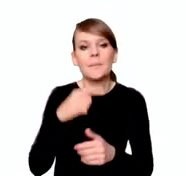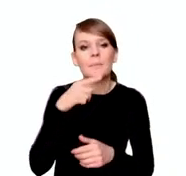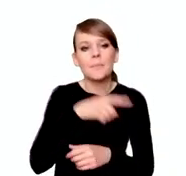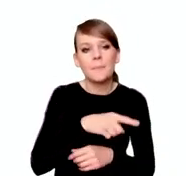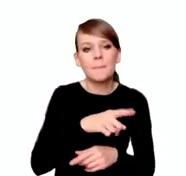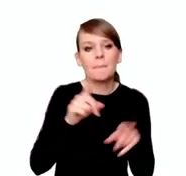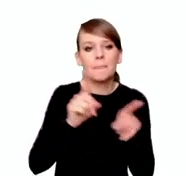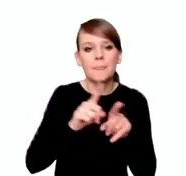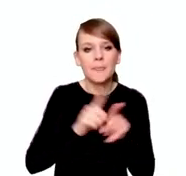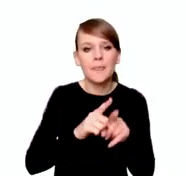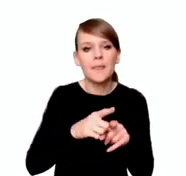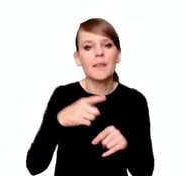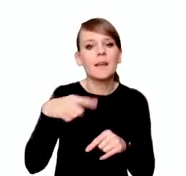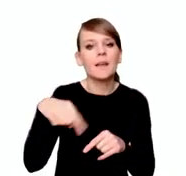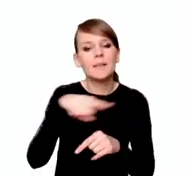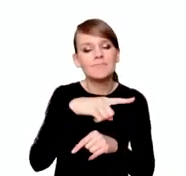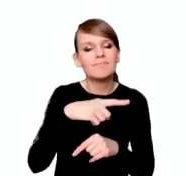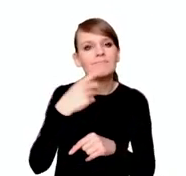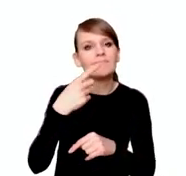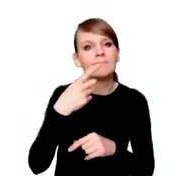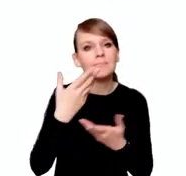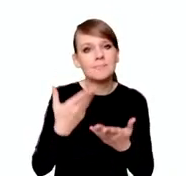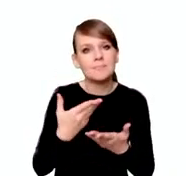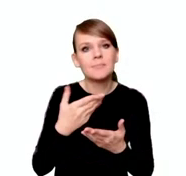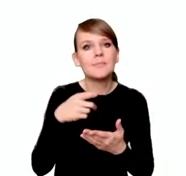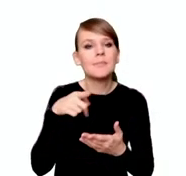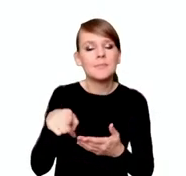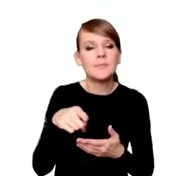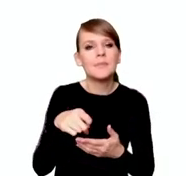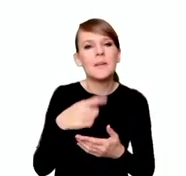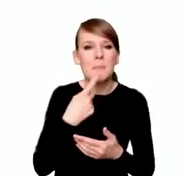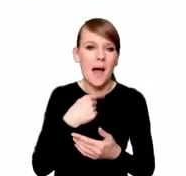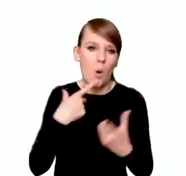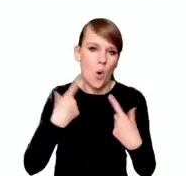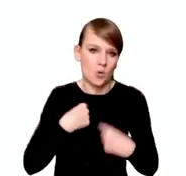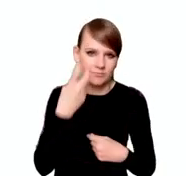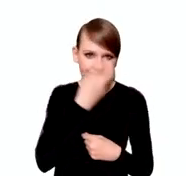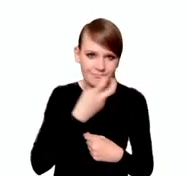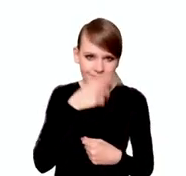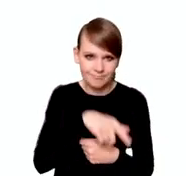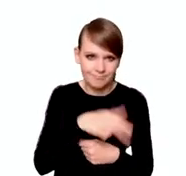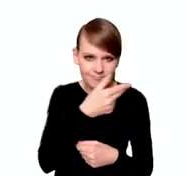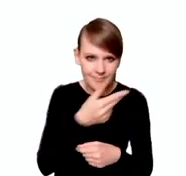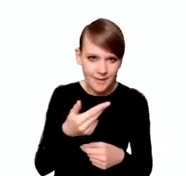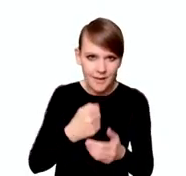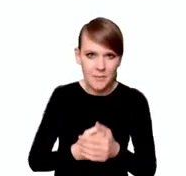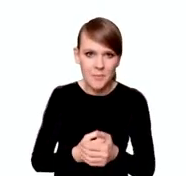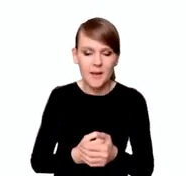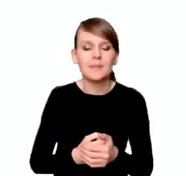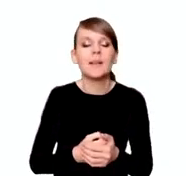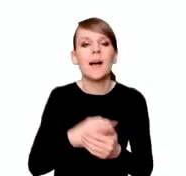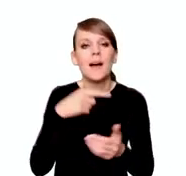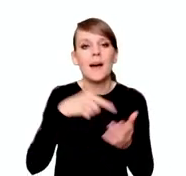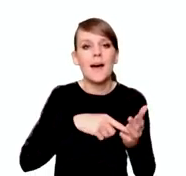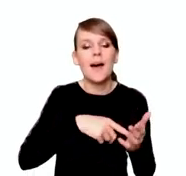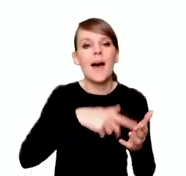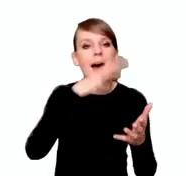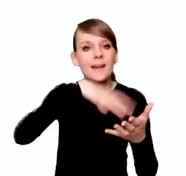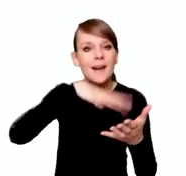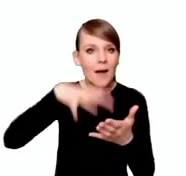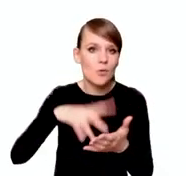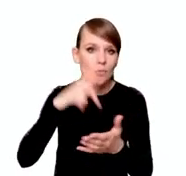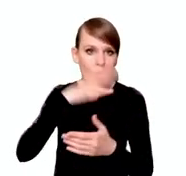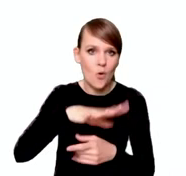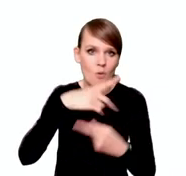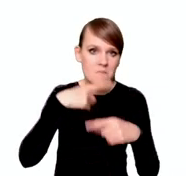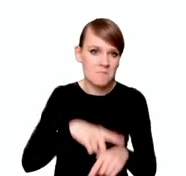działania społecznie odpowiedzialne należy uznać za dość niski. Raporty społecznej odpowiedzialności to rzadko opracowywany